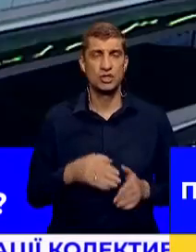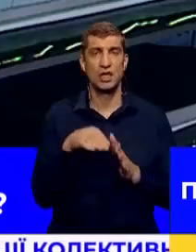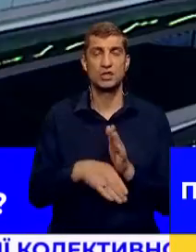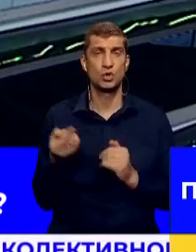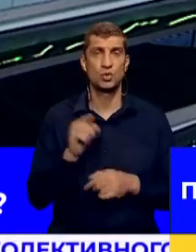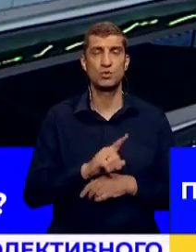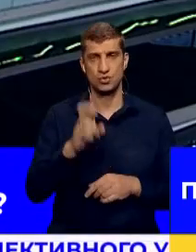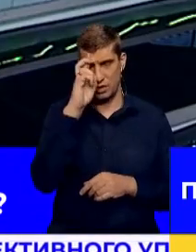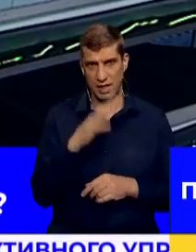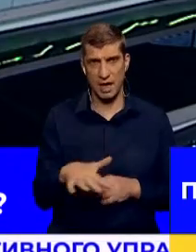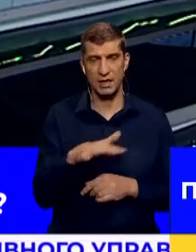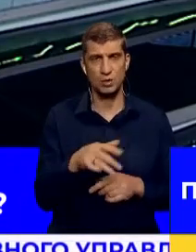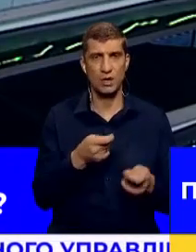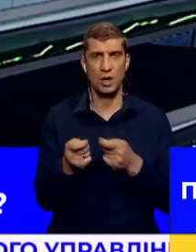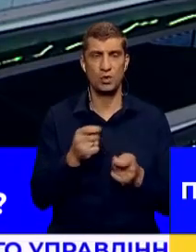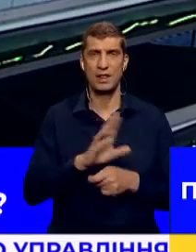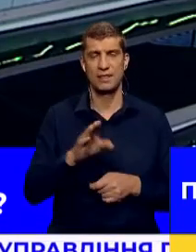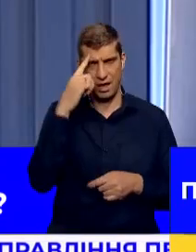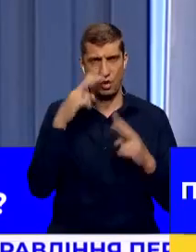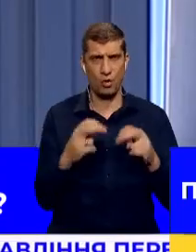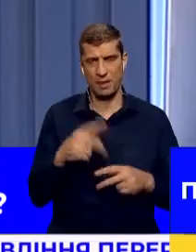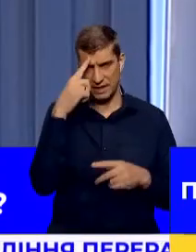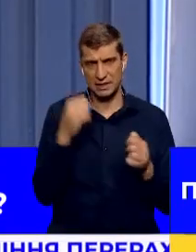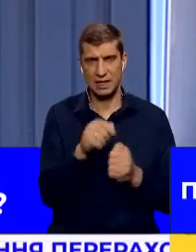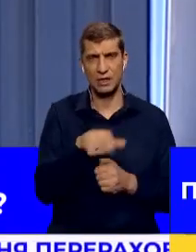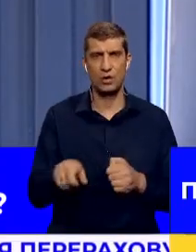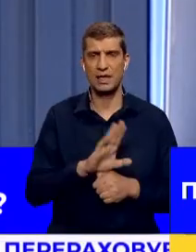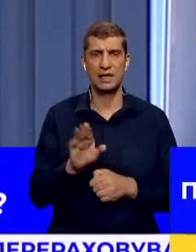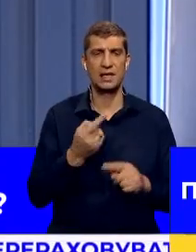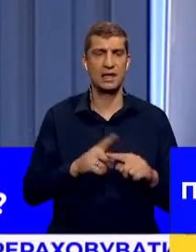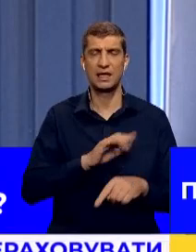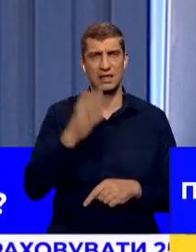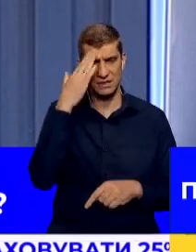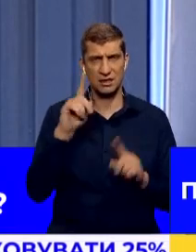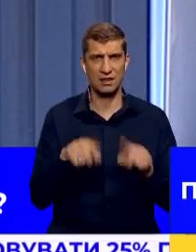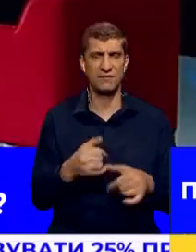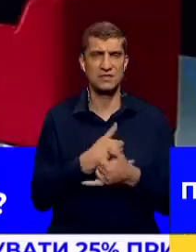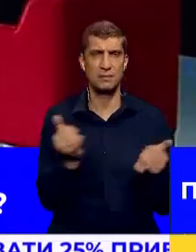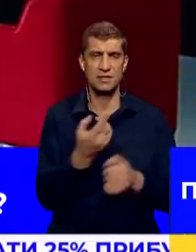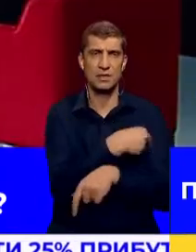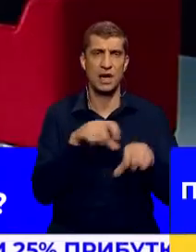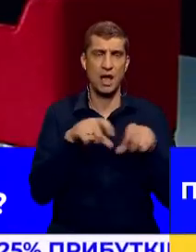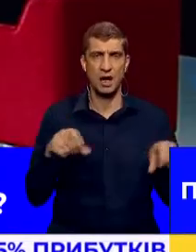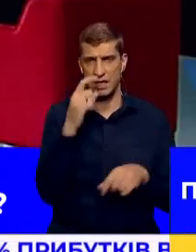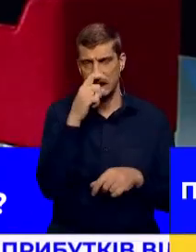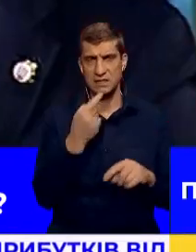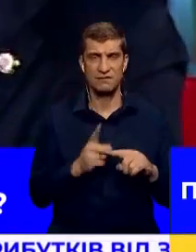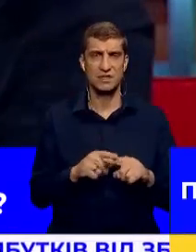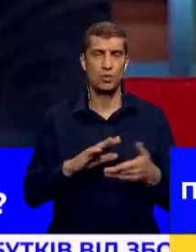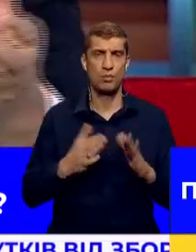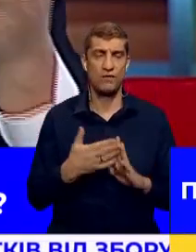що країною керують некомпетентні ідіоти, які не здатні навіть забезпечити лікарні киснем у цих